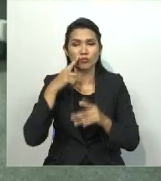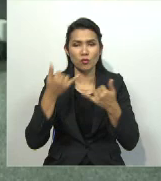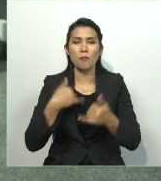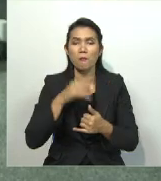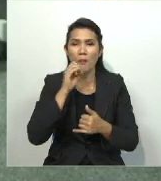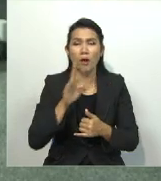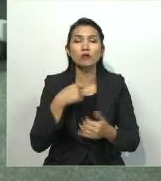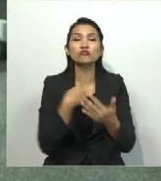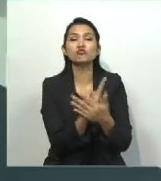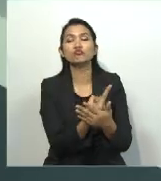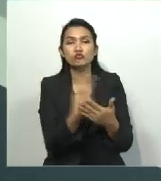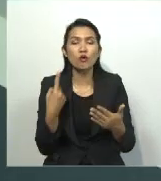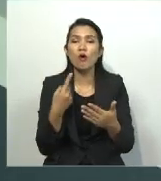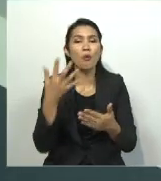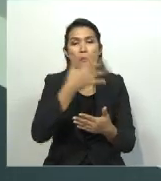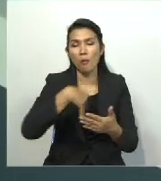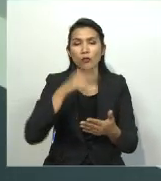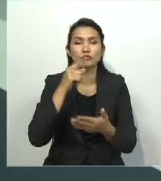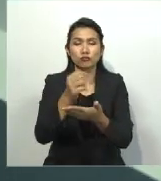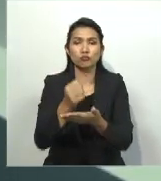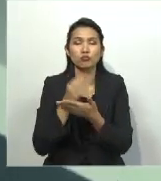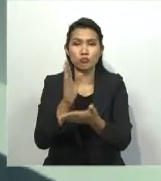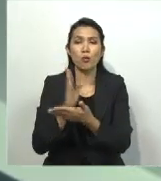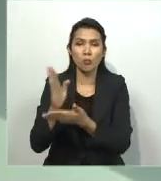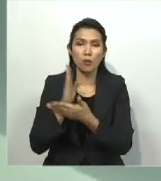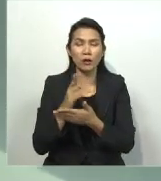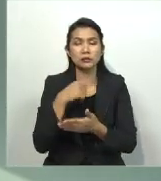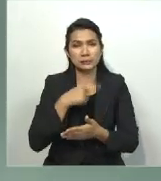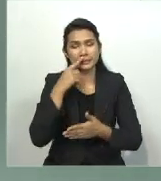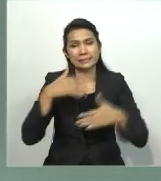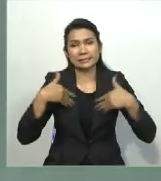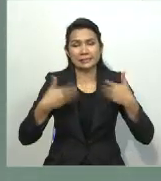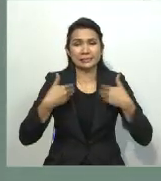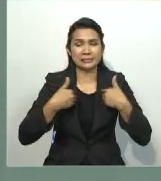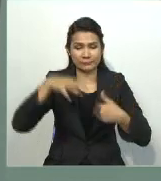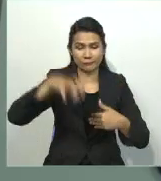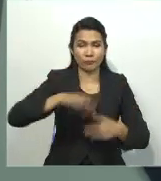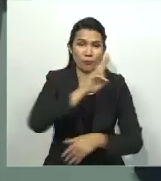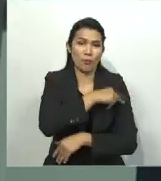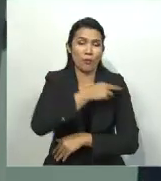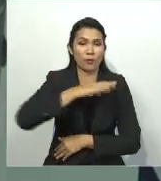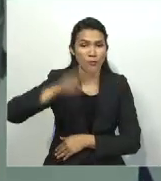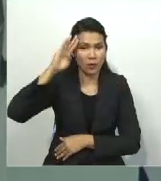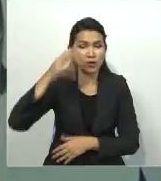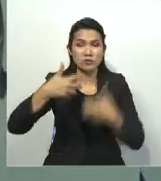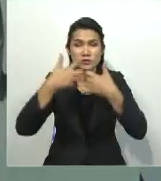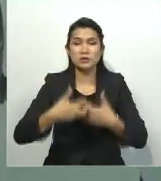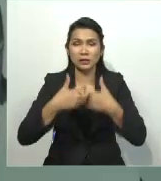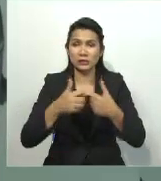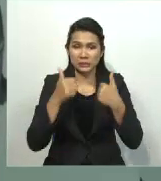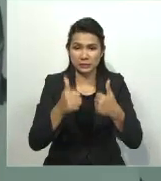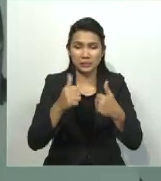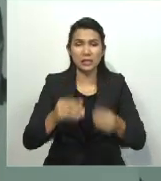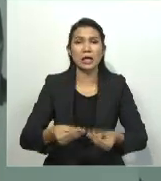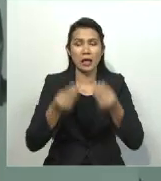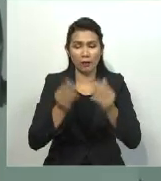าวันนี้ขอมาเป็นตัวแทนทุกๆคนที่ร่วมบริจาคพร้อมยินดีกับโรงพยาบาลพระมงกุฎเกล้าที่ได้รับเครื่องมือดีต่อยอดการ